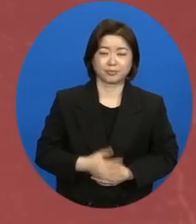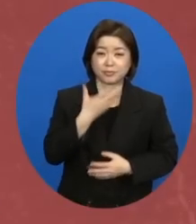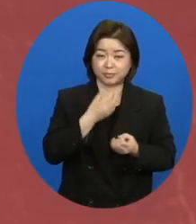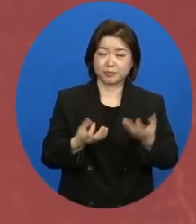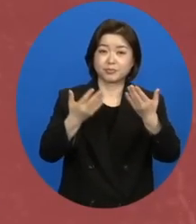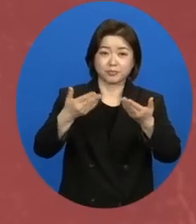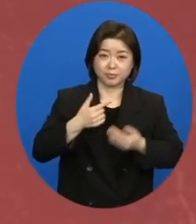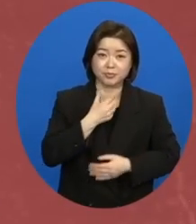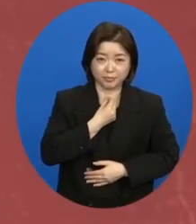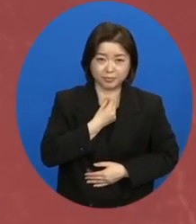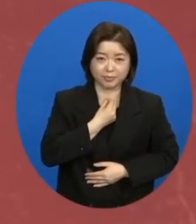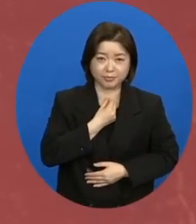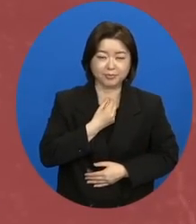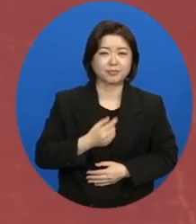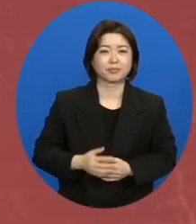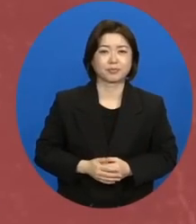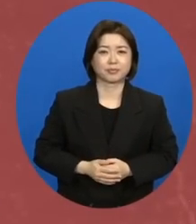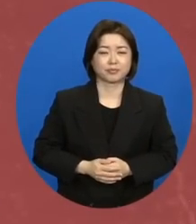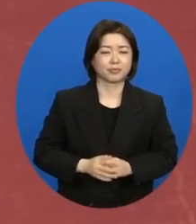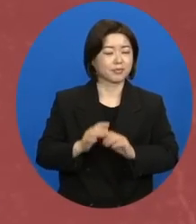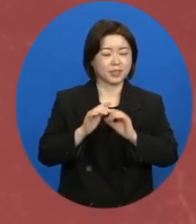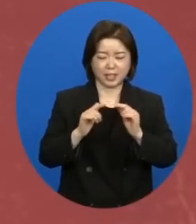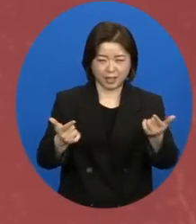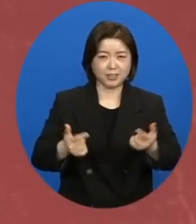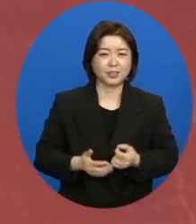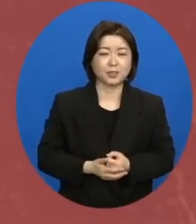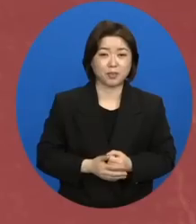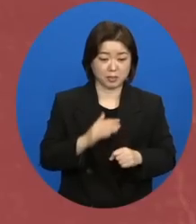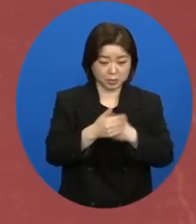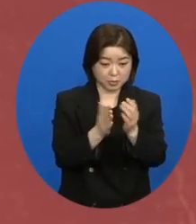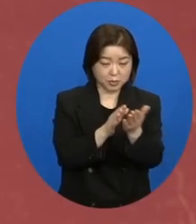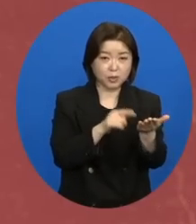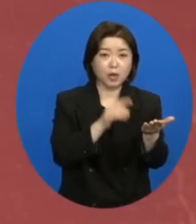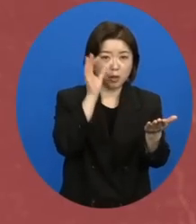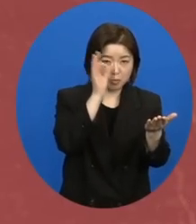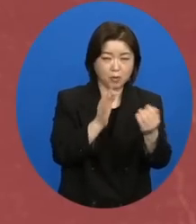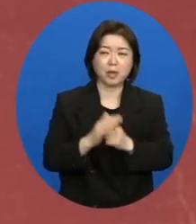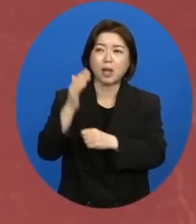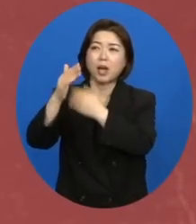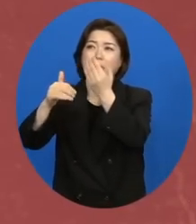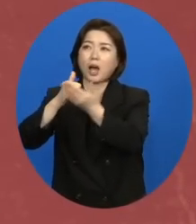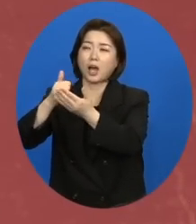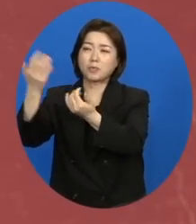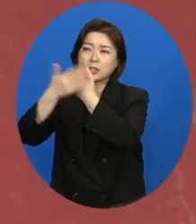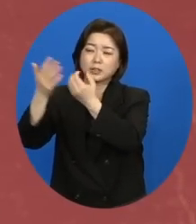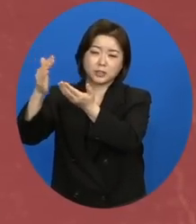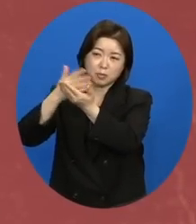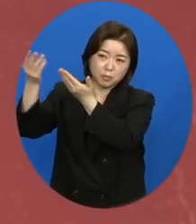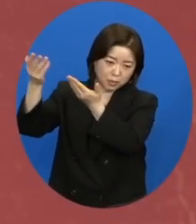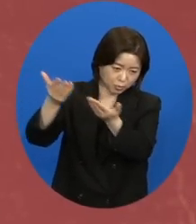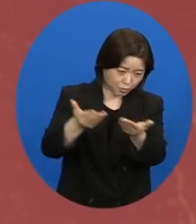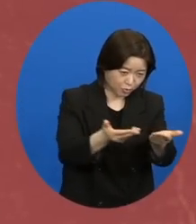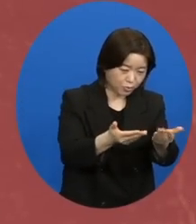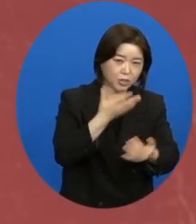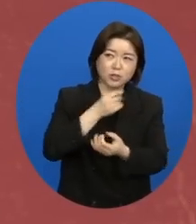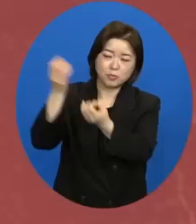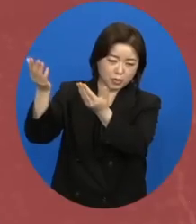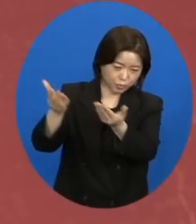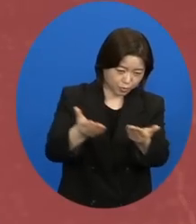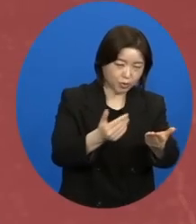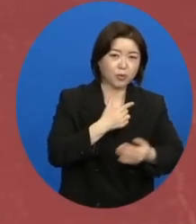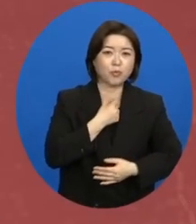받고 싶죠? 아니에요. 성경이 뭐라 했냐면 하나님이 은혜 베푸기 원하시며 축복하기